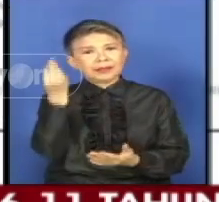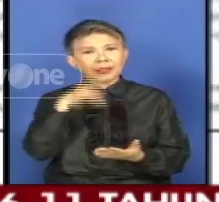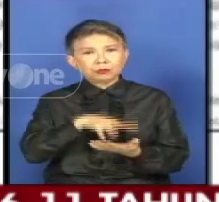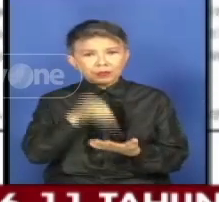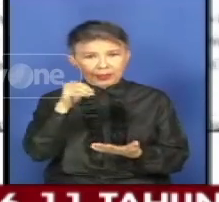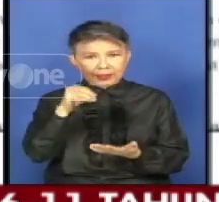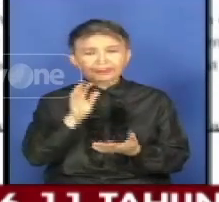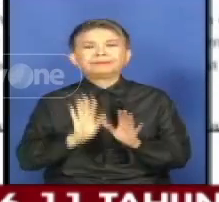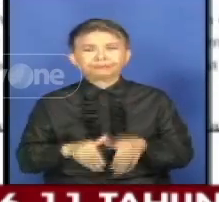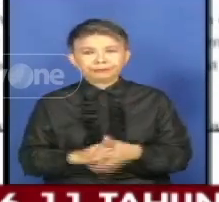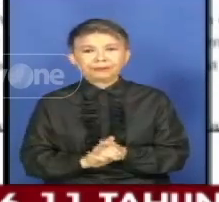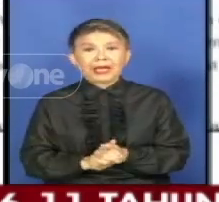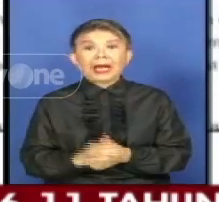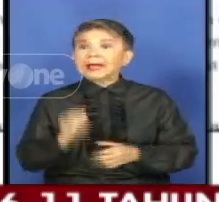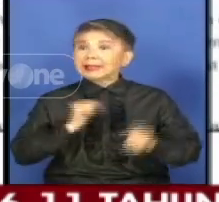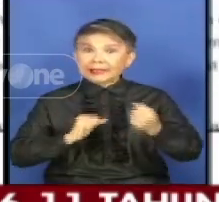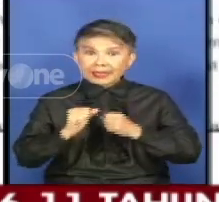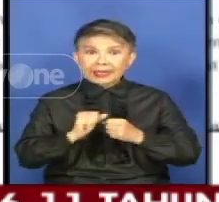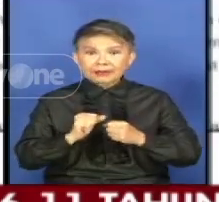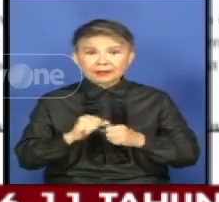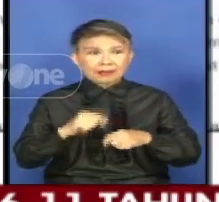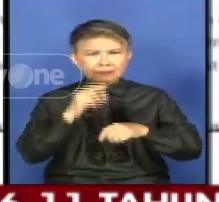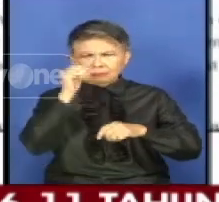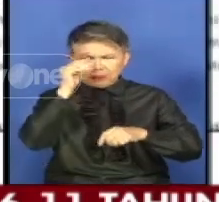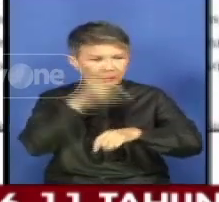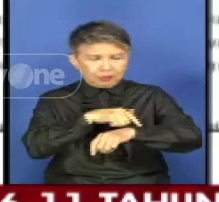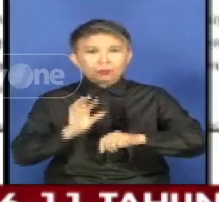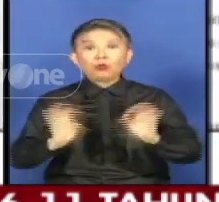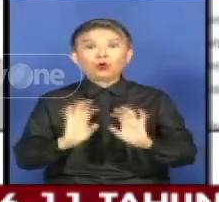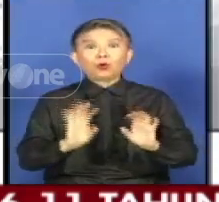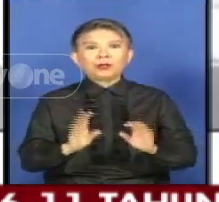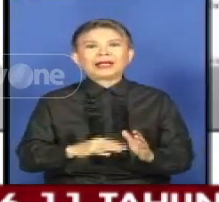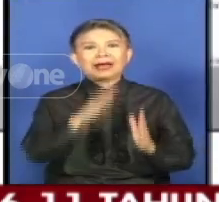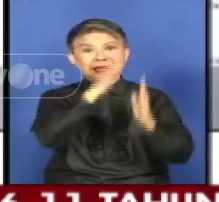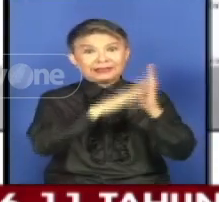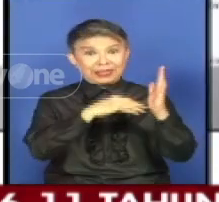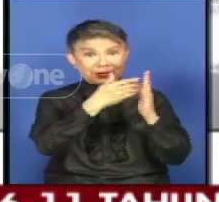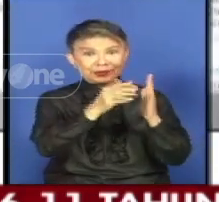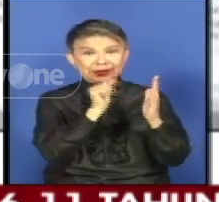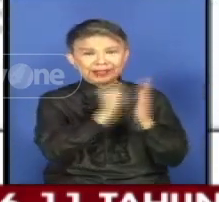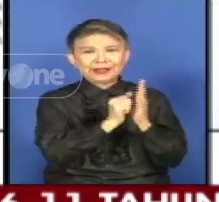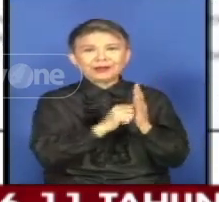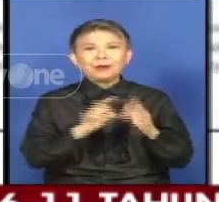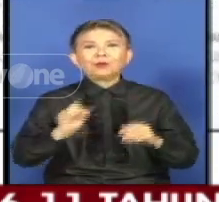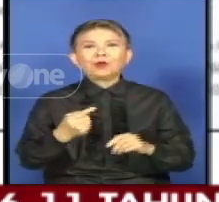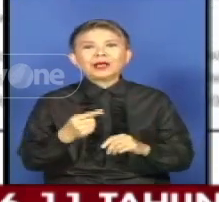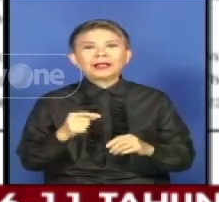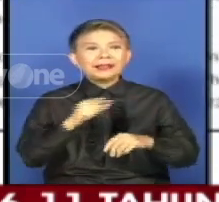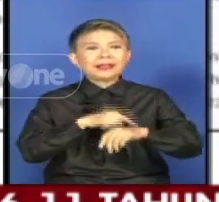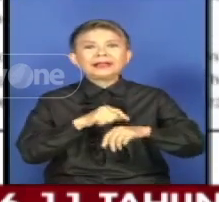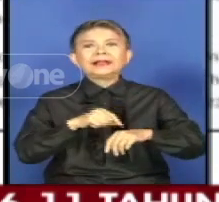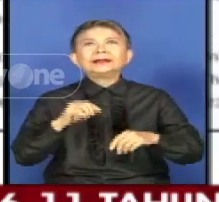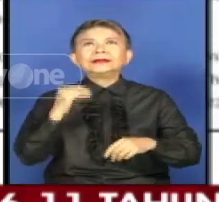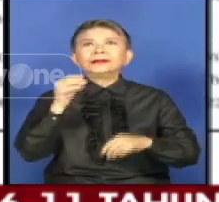Namun memang pada saat ini kegiatan ini belum dimulai karena berdasarkan agenda kegiatan vaksinasi ini baru akan dimulai pada